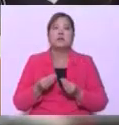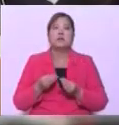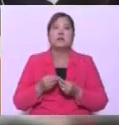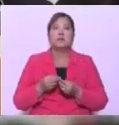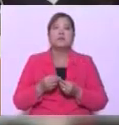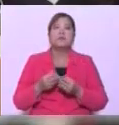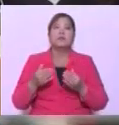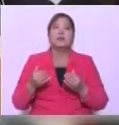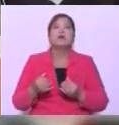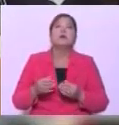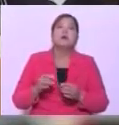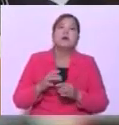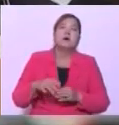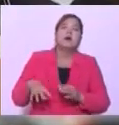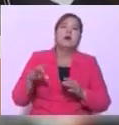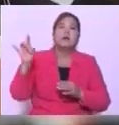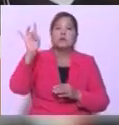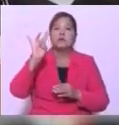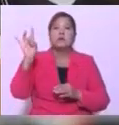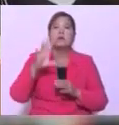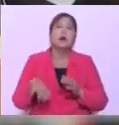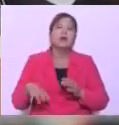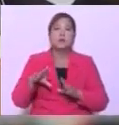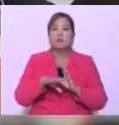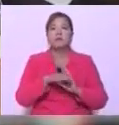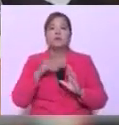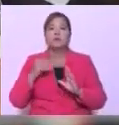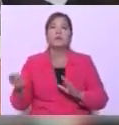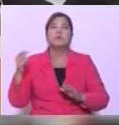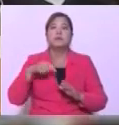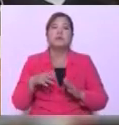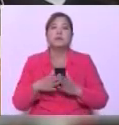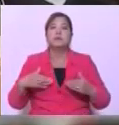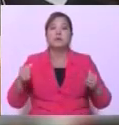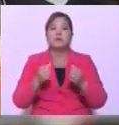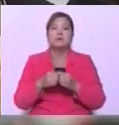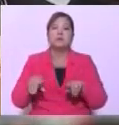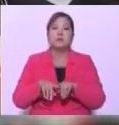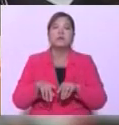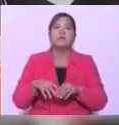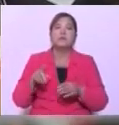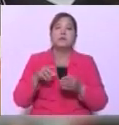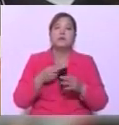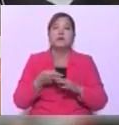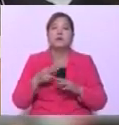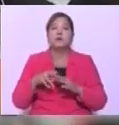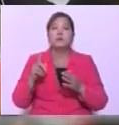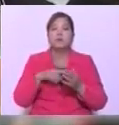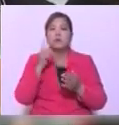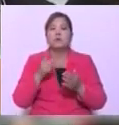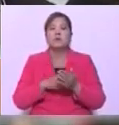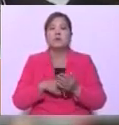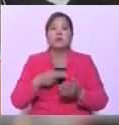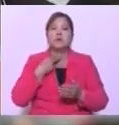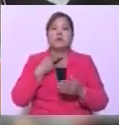На республиканский референдум я пришел вместе с семьей, так как мы выражаем свою позицию по этому вопросу. И с нами на одном участке